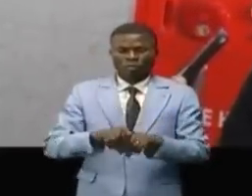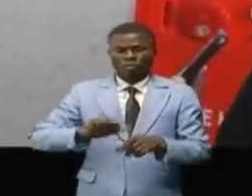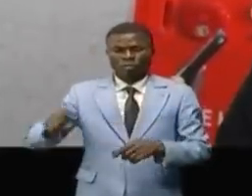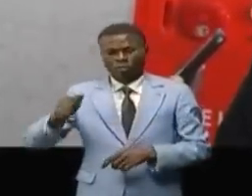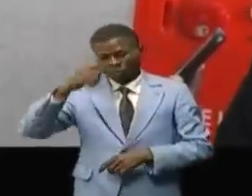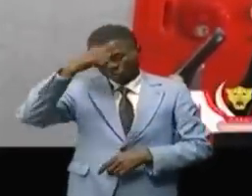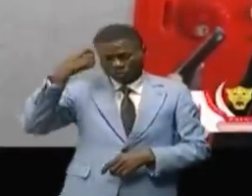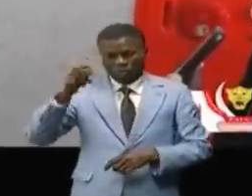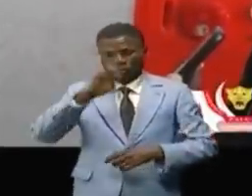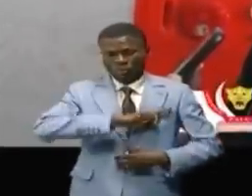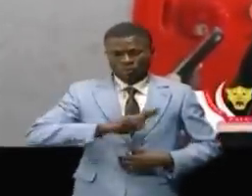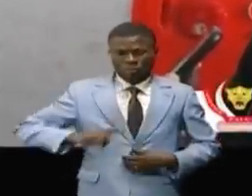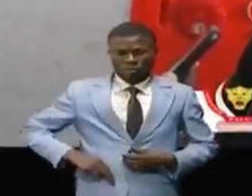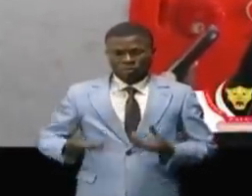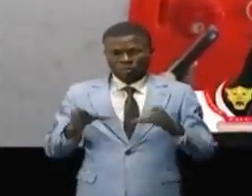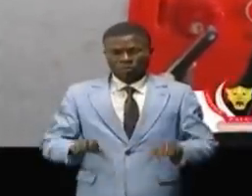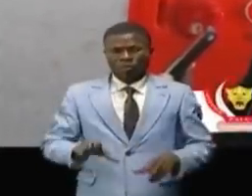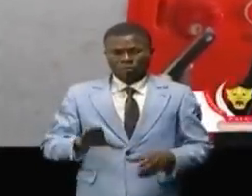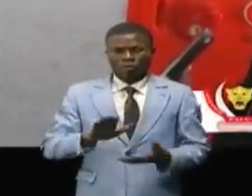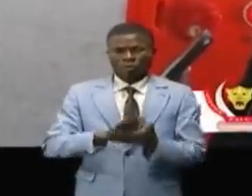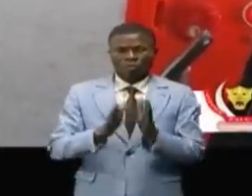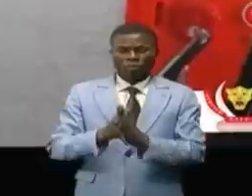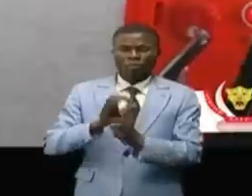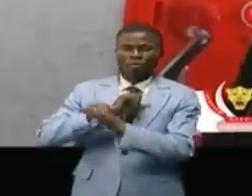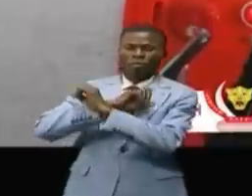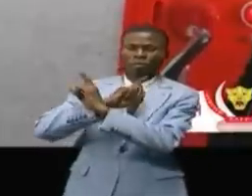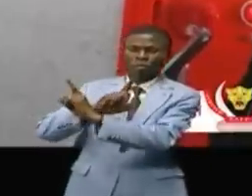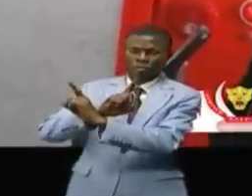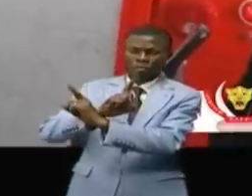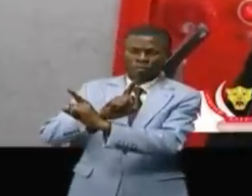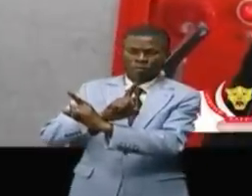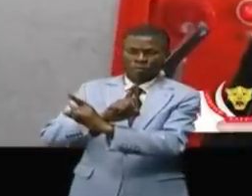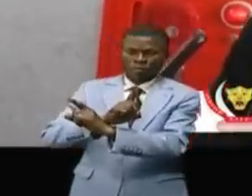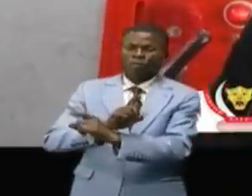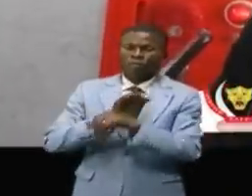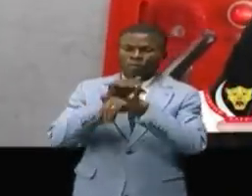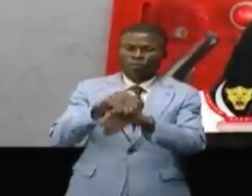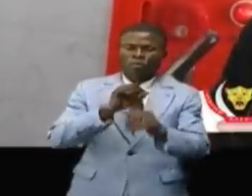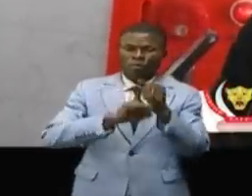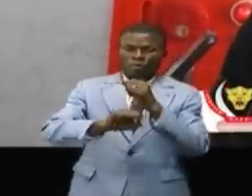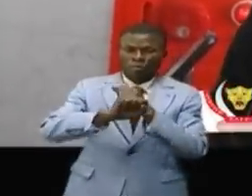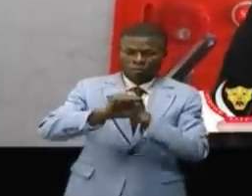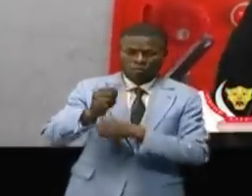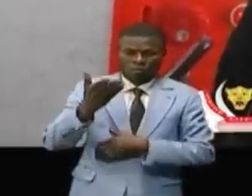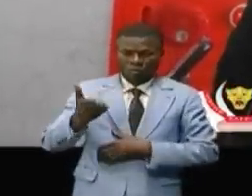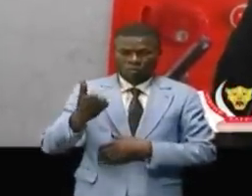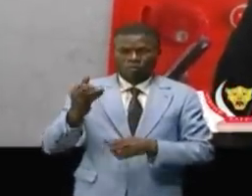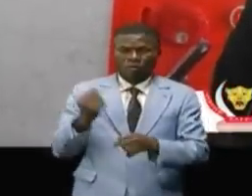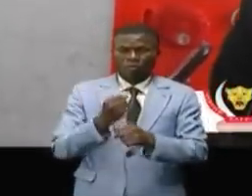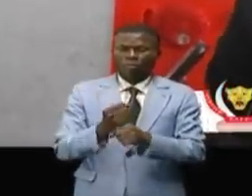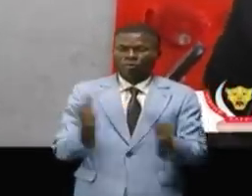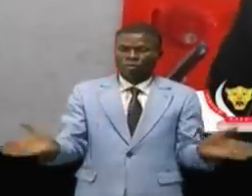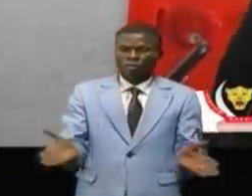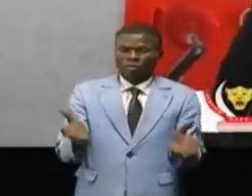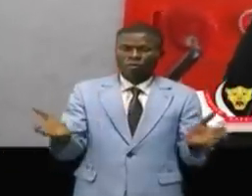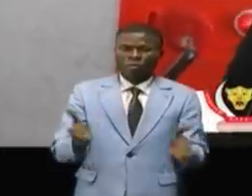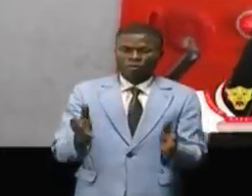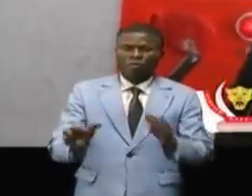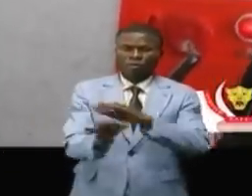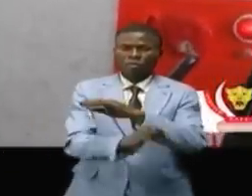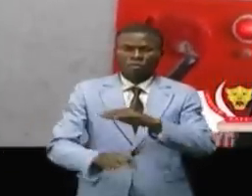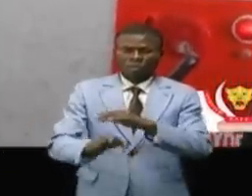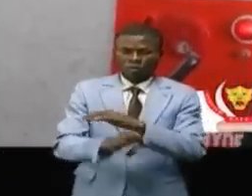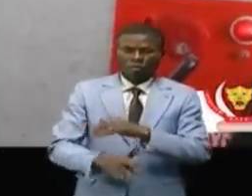République du Congo soit protégés et travail aussi dans la promotion ce message était celui-là aussi de d'encourager la Fondation